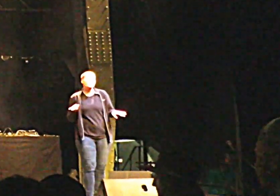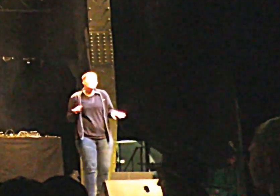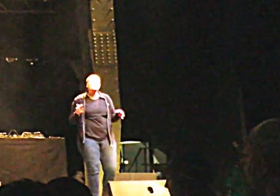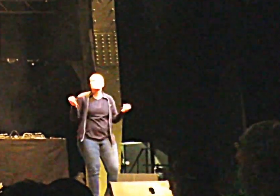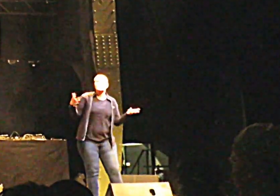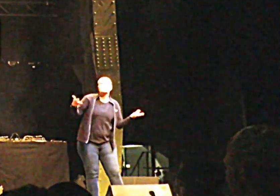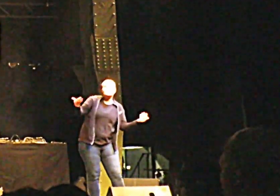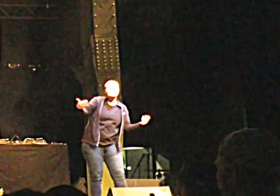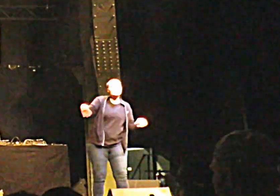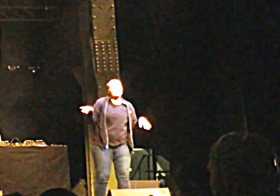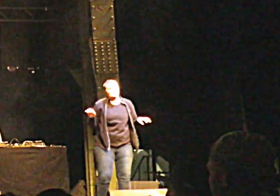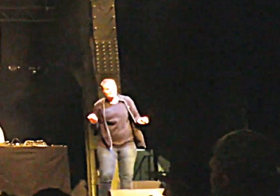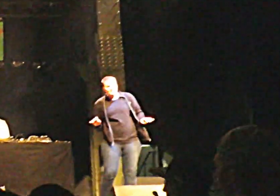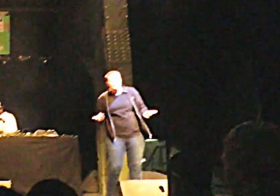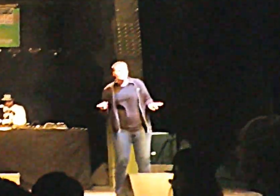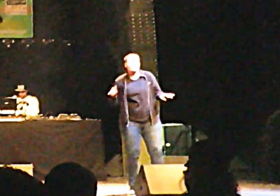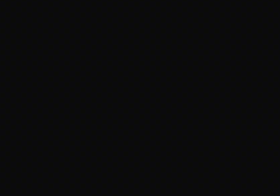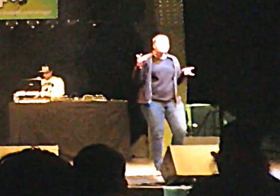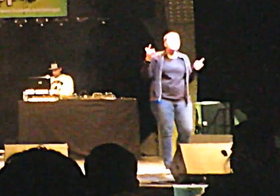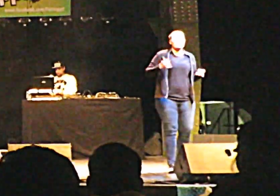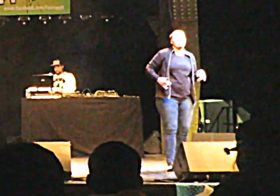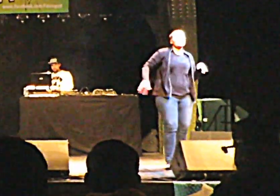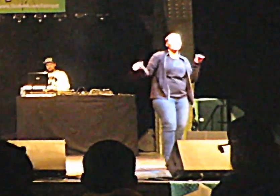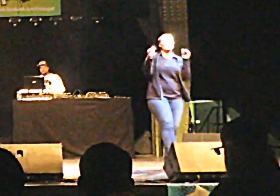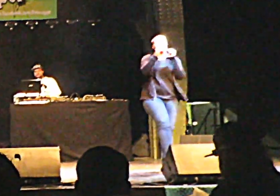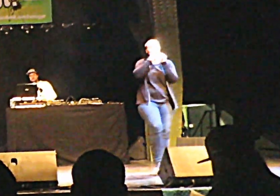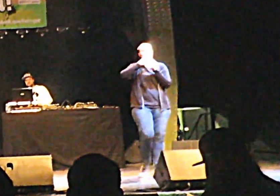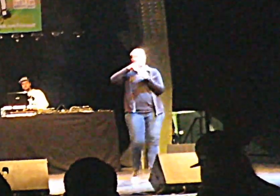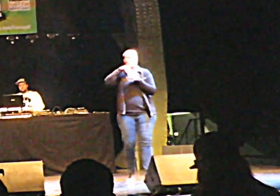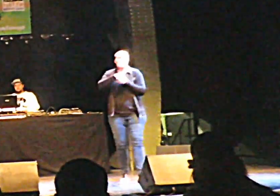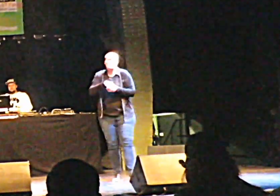Was geht? Web-Kursion. geht?